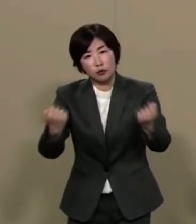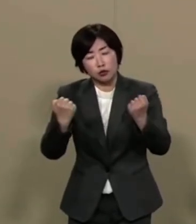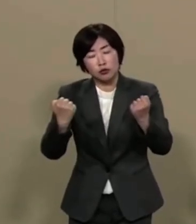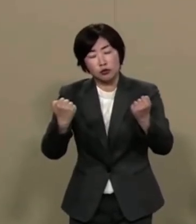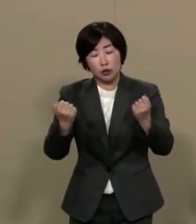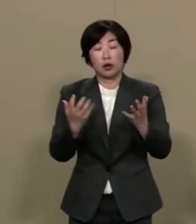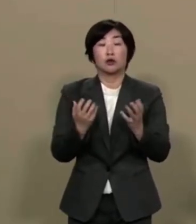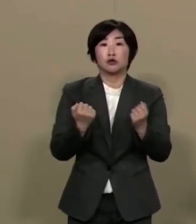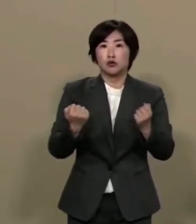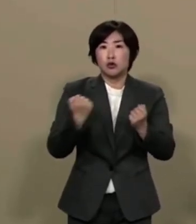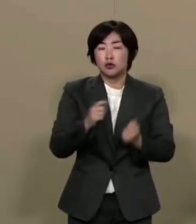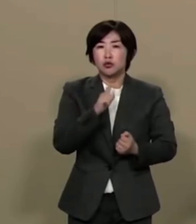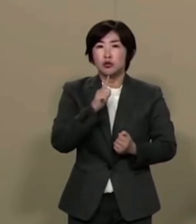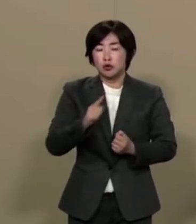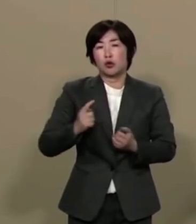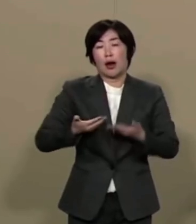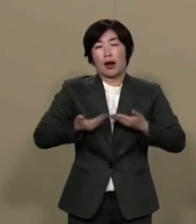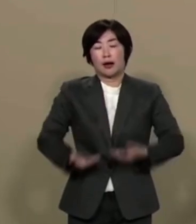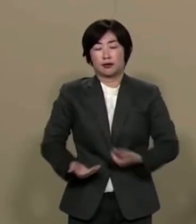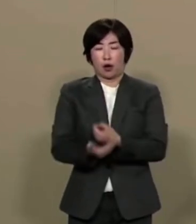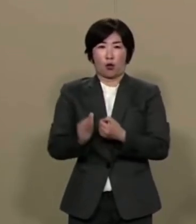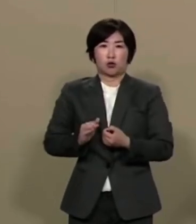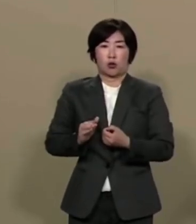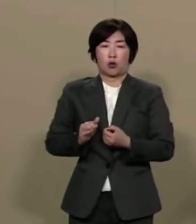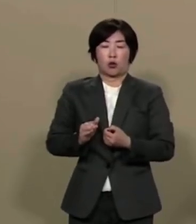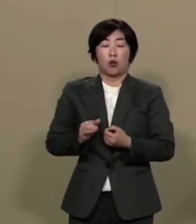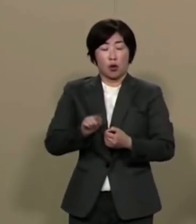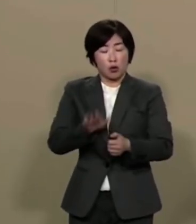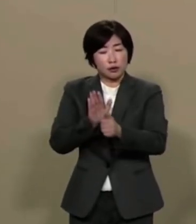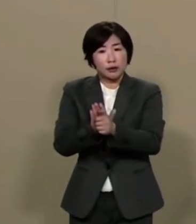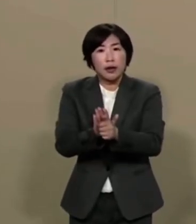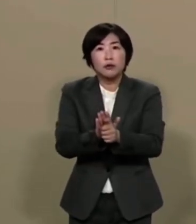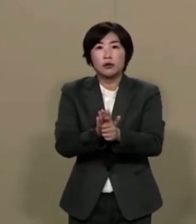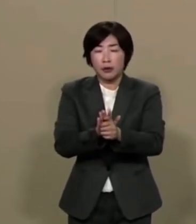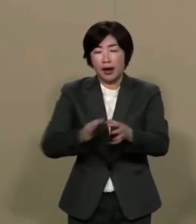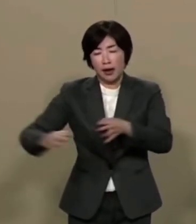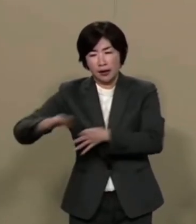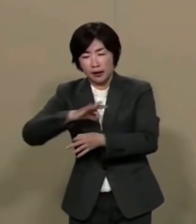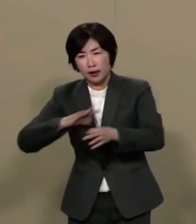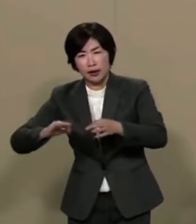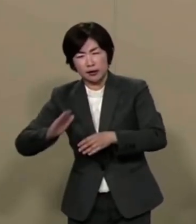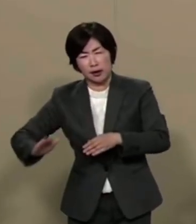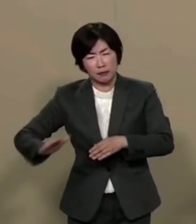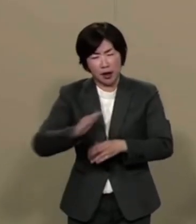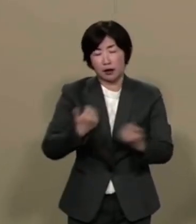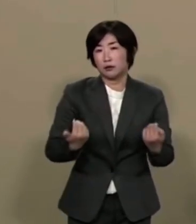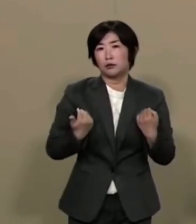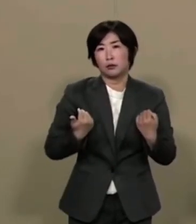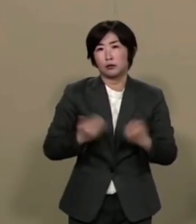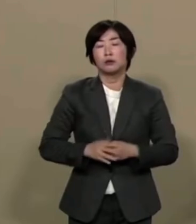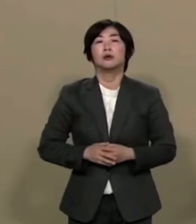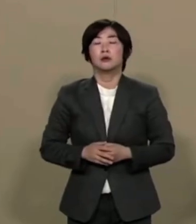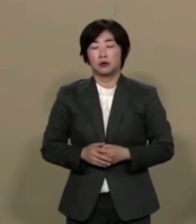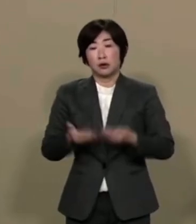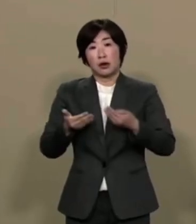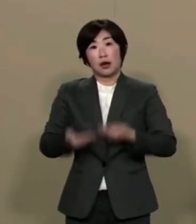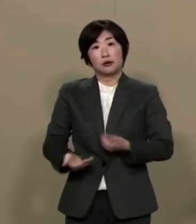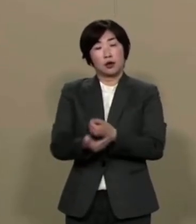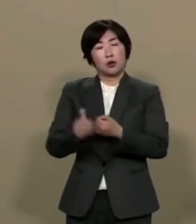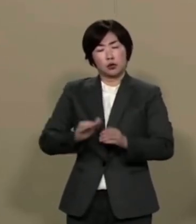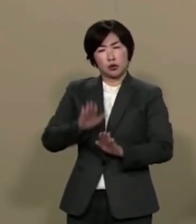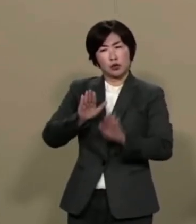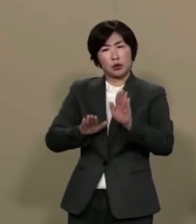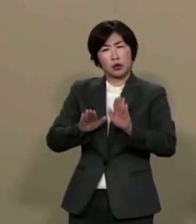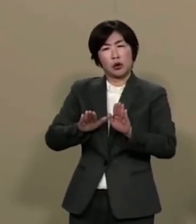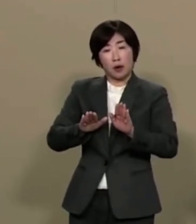は安全保障ですがこの安全保障を支えるには何よりも経済力がないとだめですはい安全保障の状況